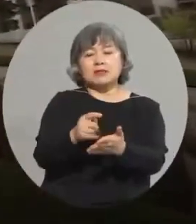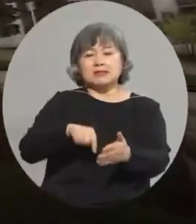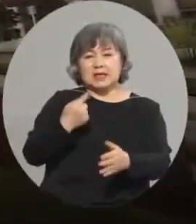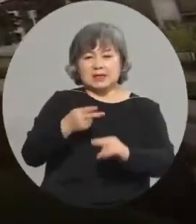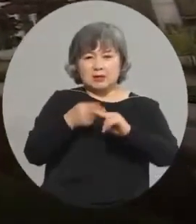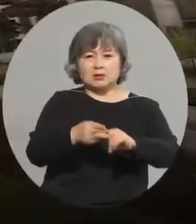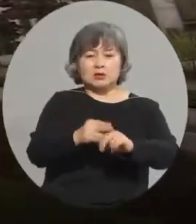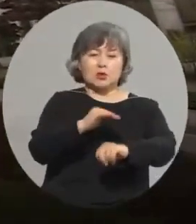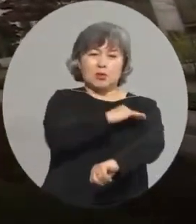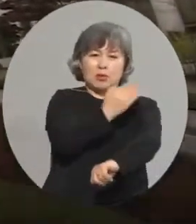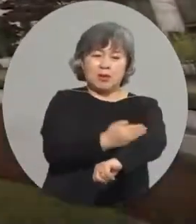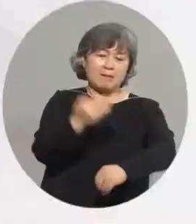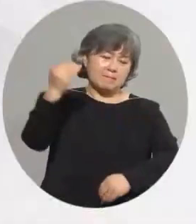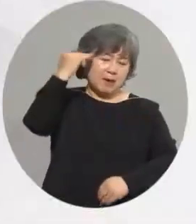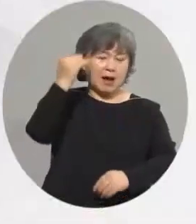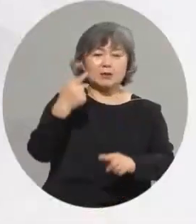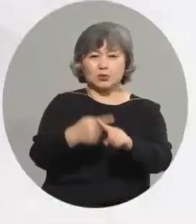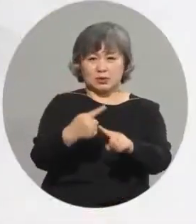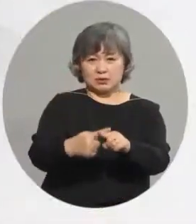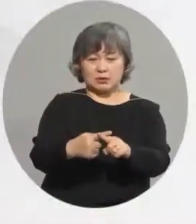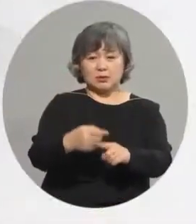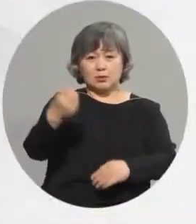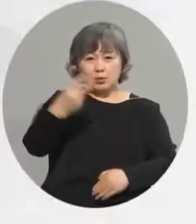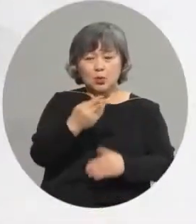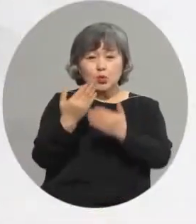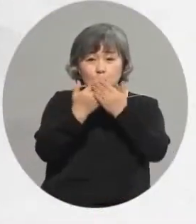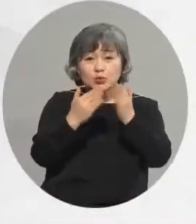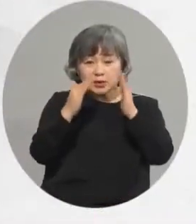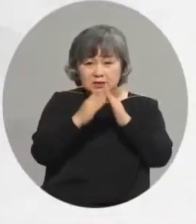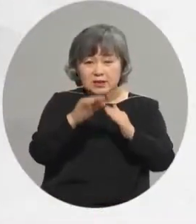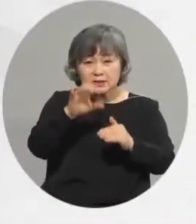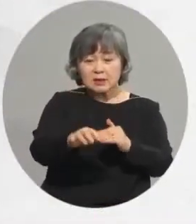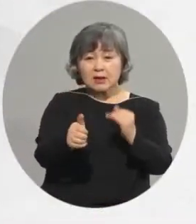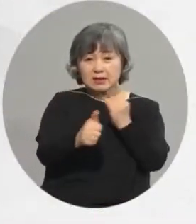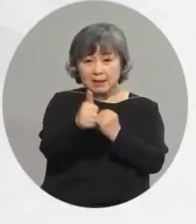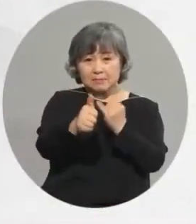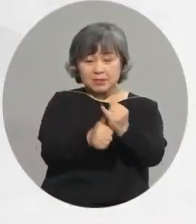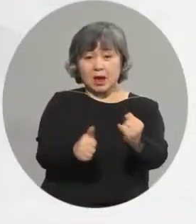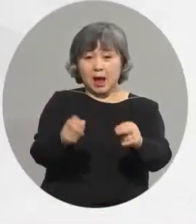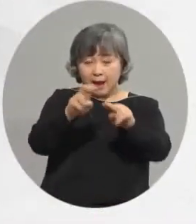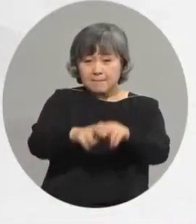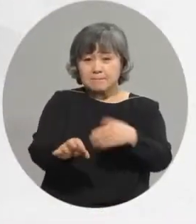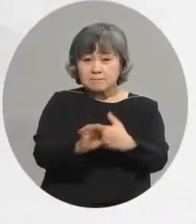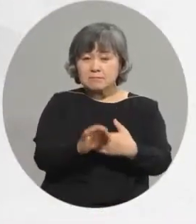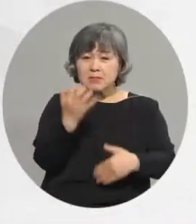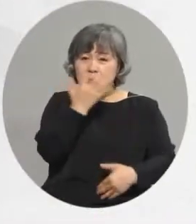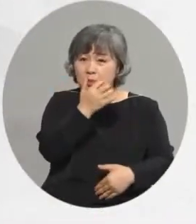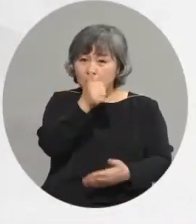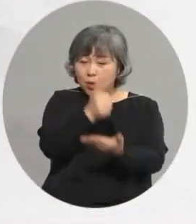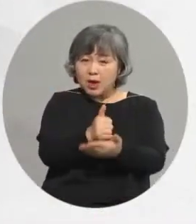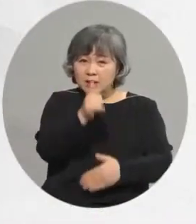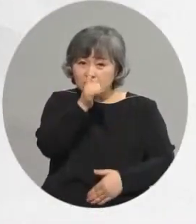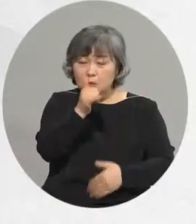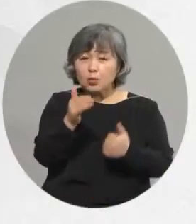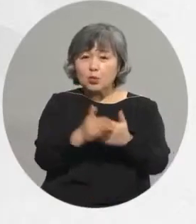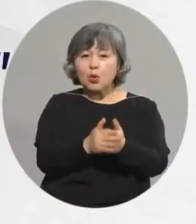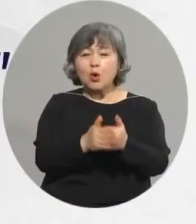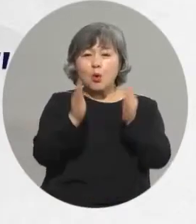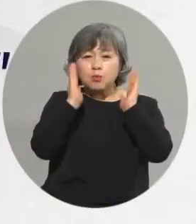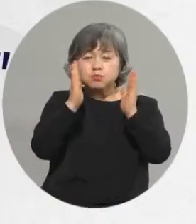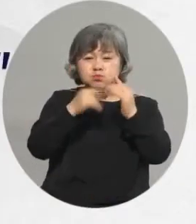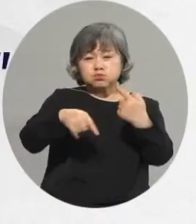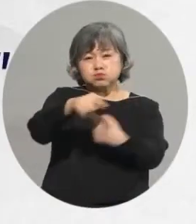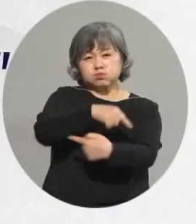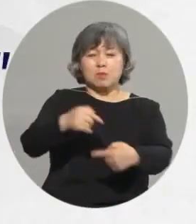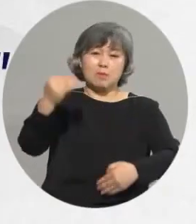침해하는 거라고 받습니다 또 독서실에서 남녀가 혼서 카 면 성범죄 우려가 커지고 학습 분위기 까지